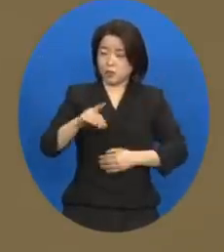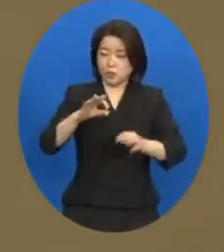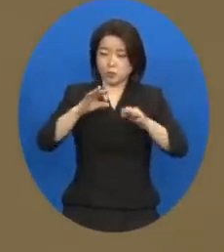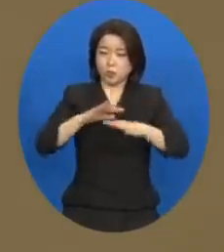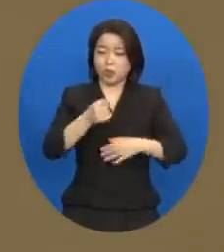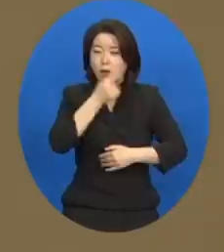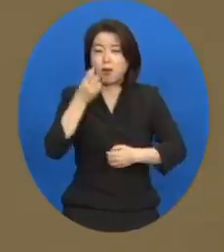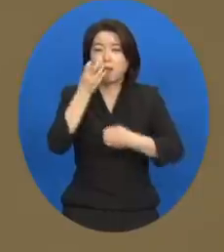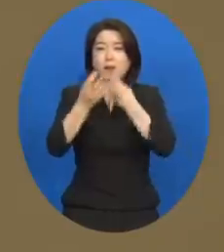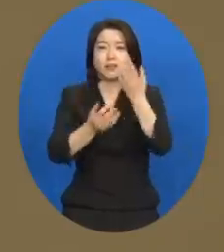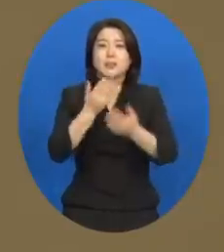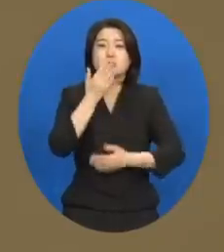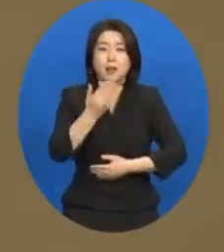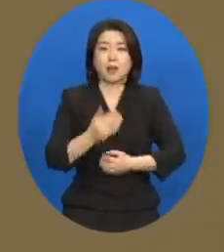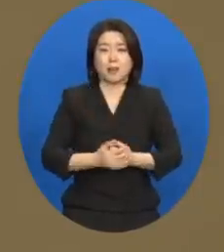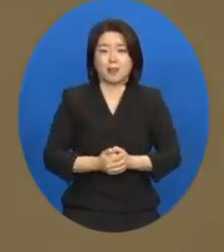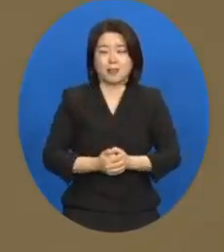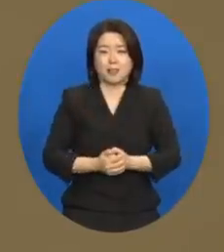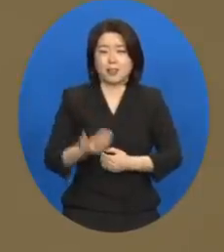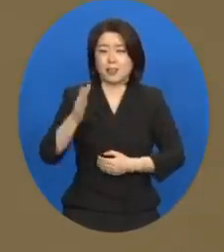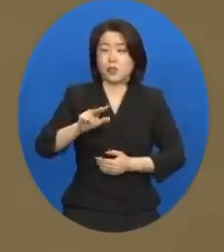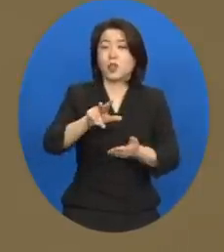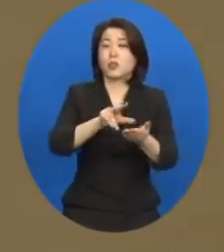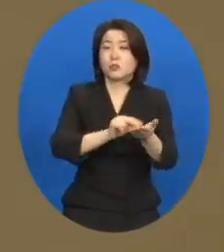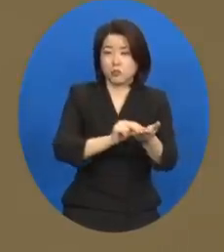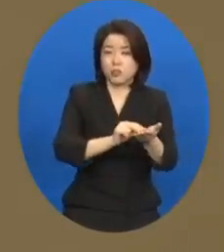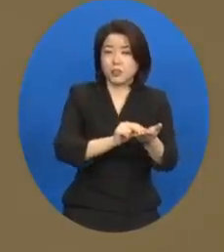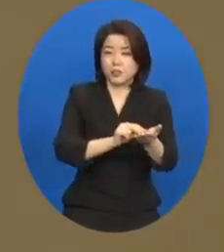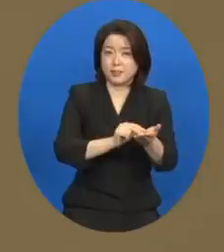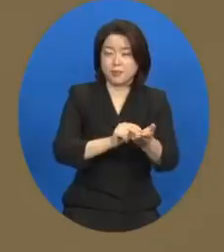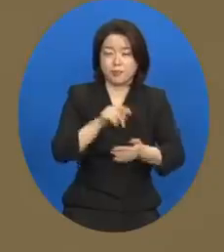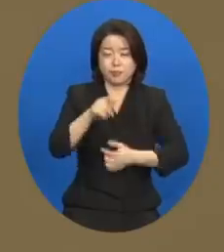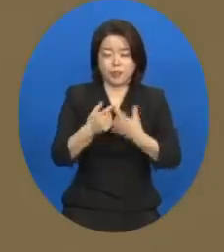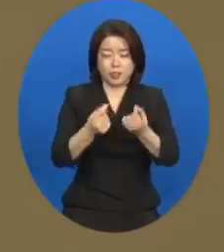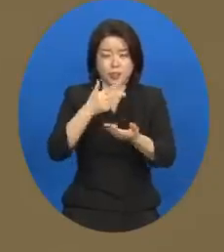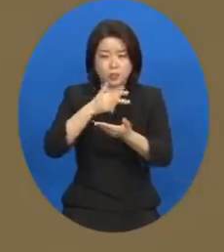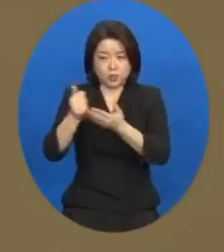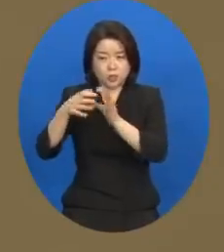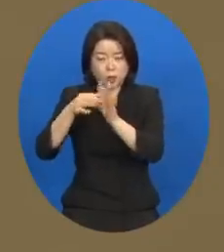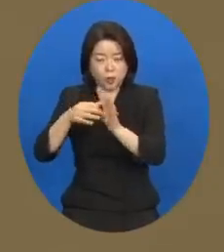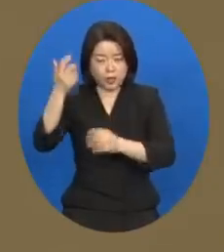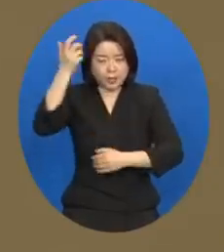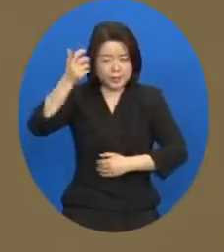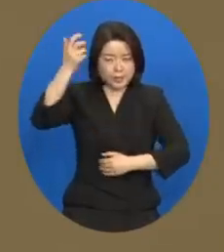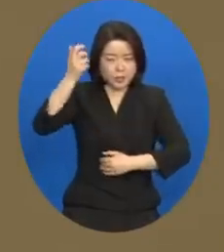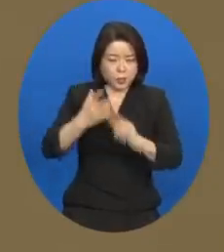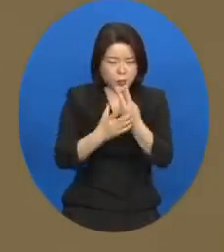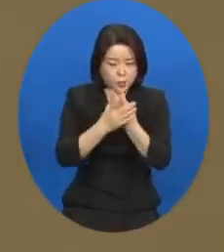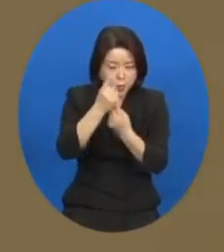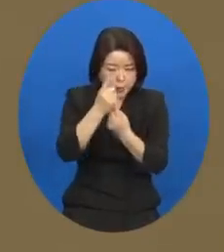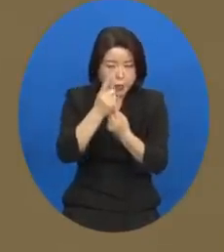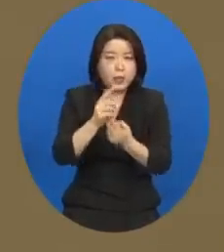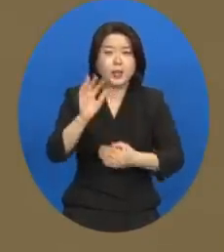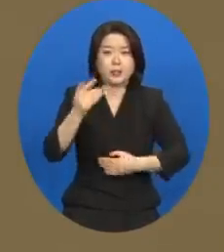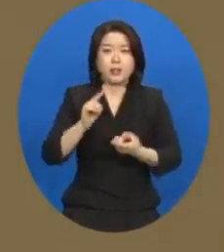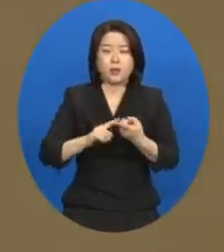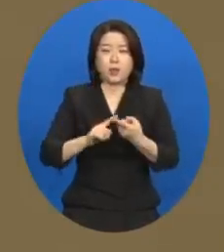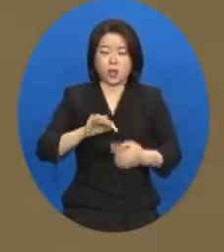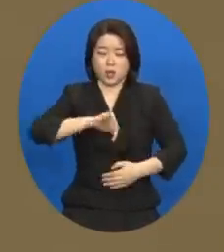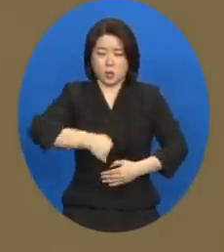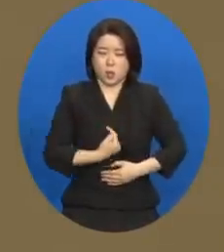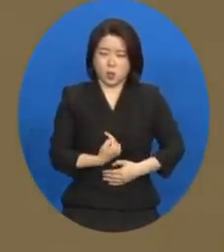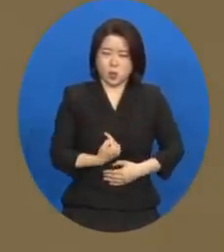간증이 됩니다. 근데 문제는 그렇게 주님과의 관계, 영적으로 하나됨을 혼자